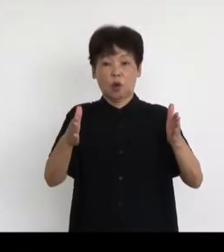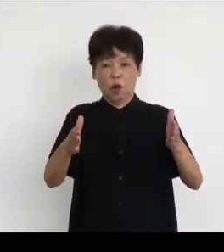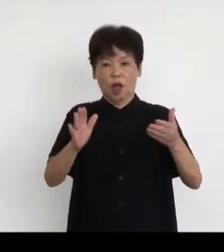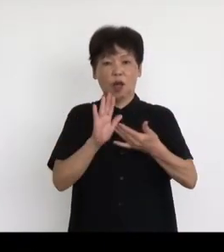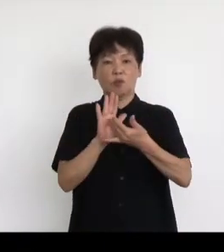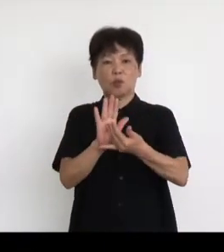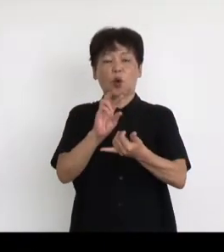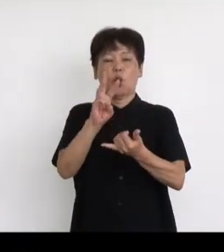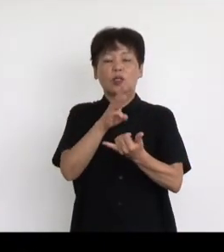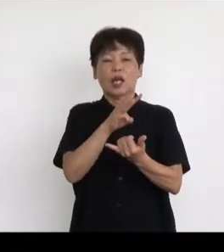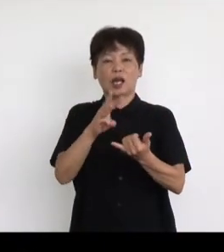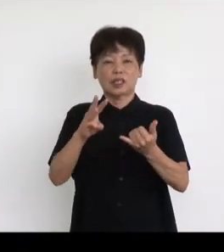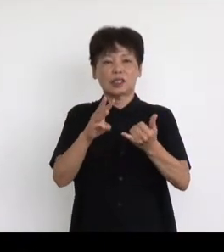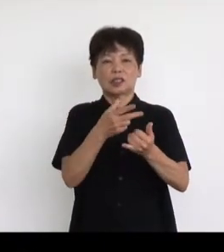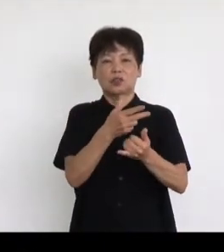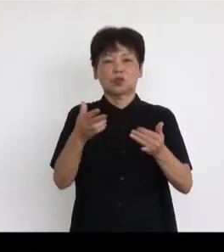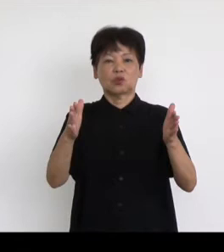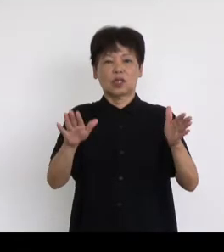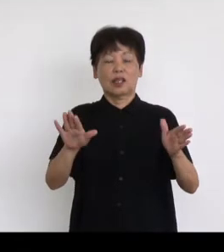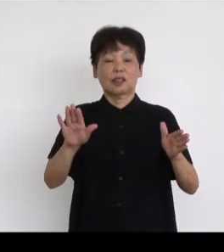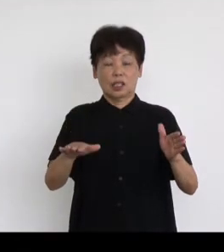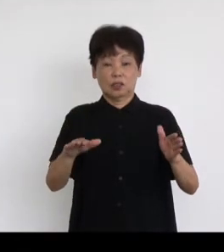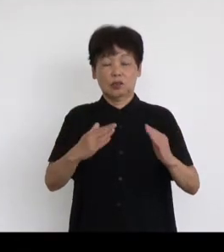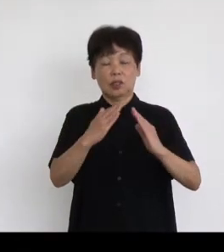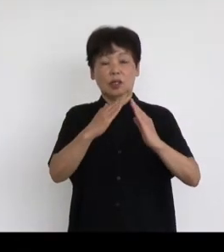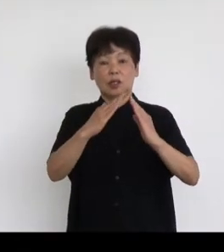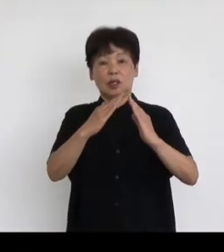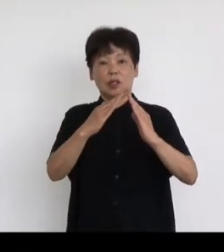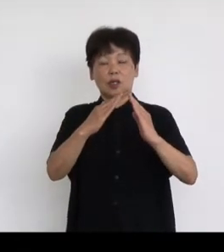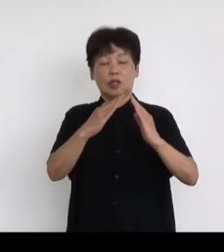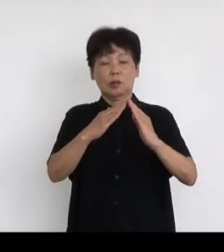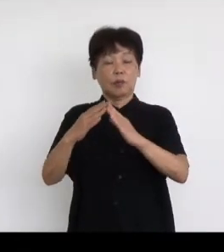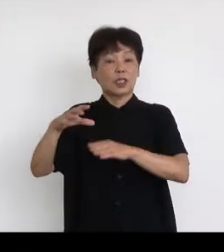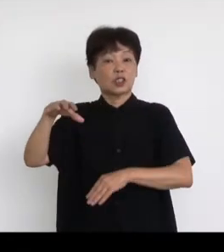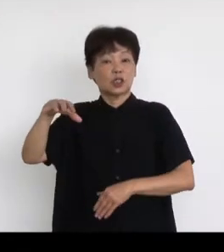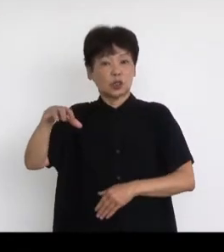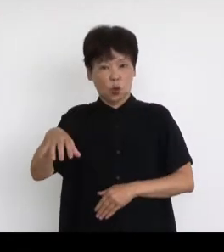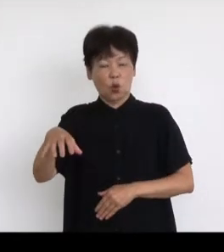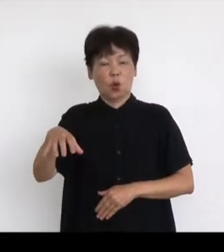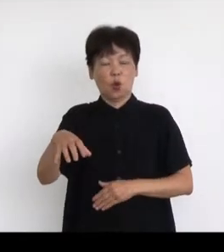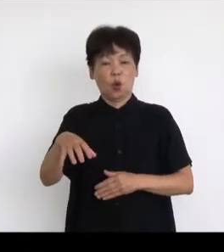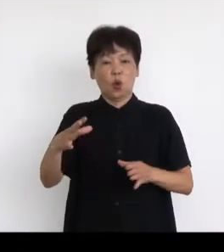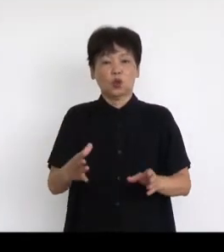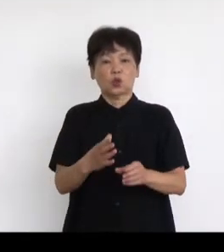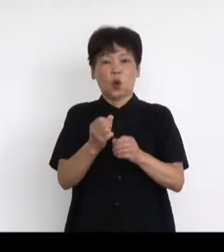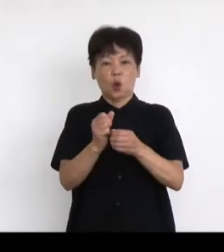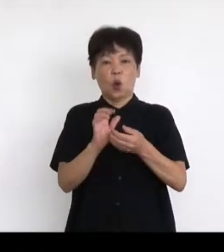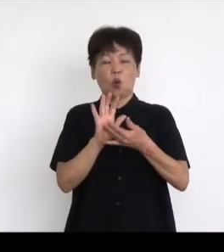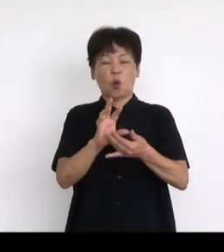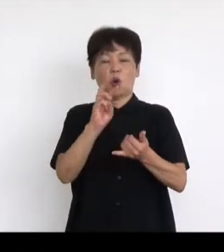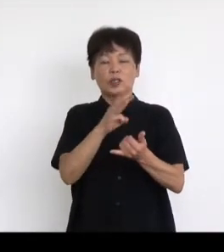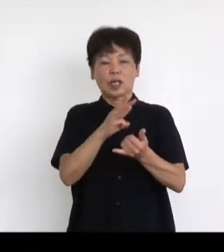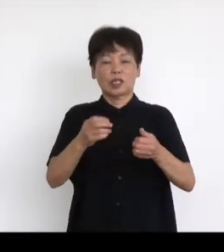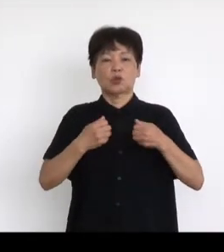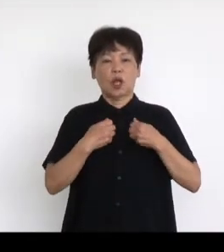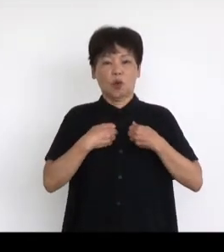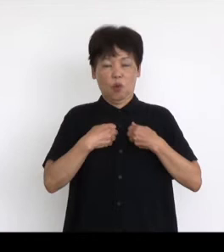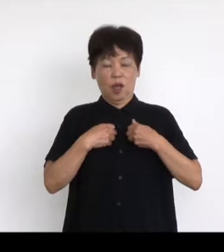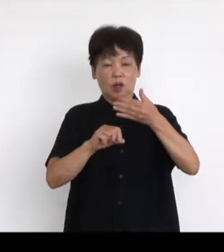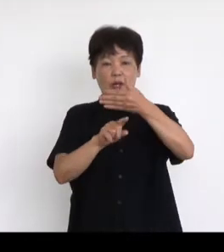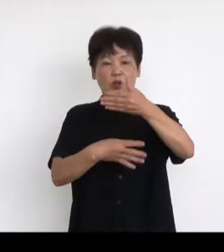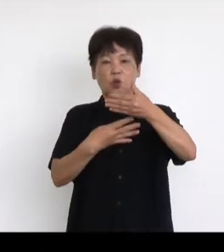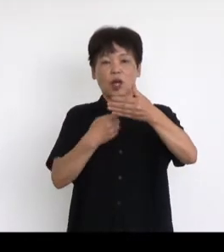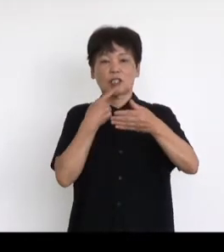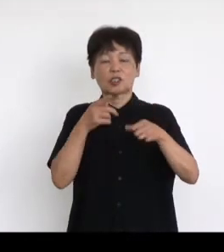間です。町の総合防災訓練は4日日曜日に、